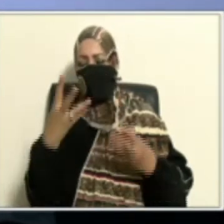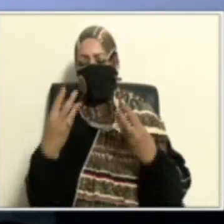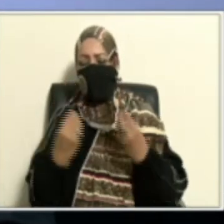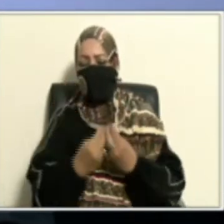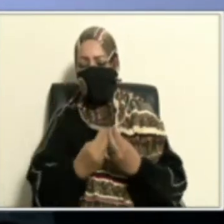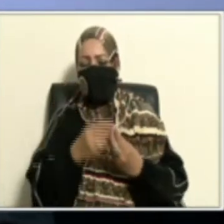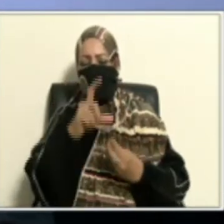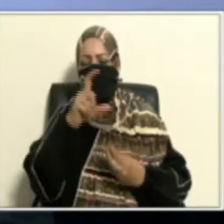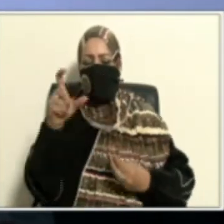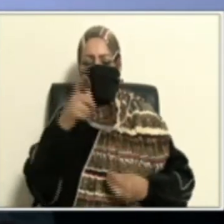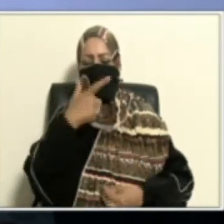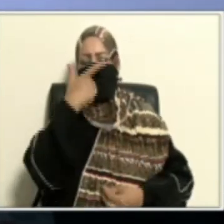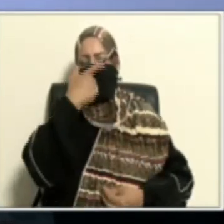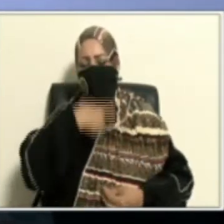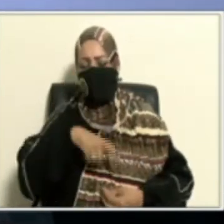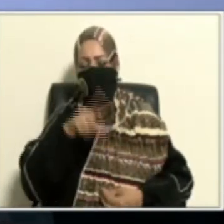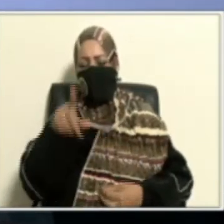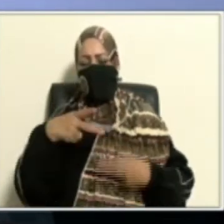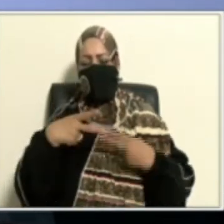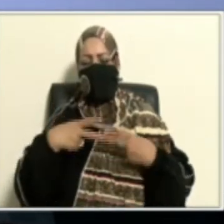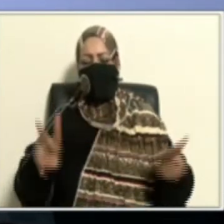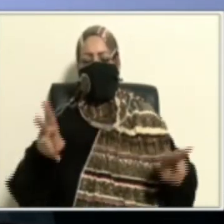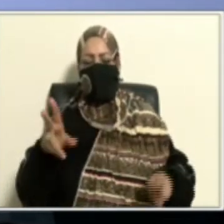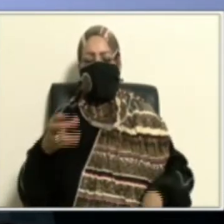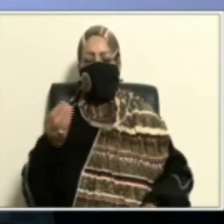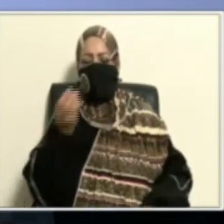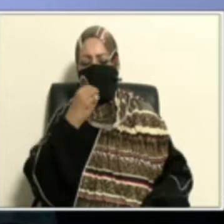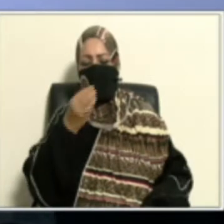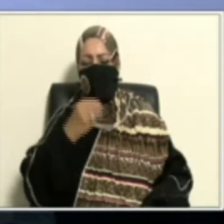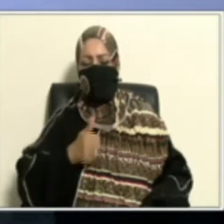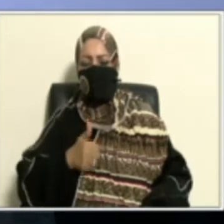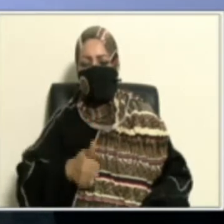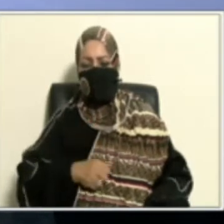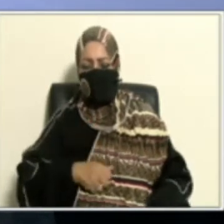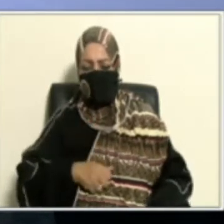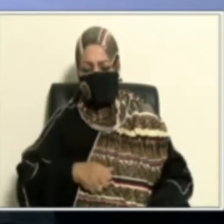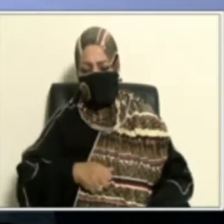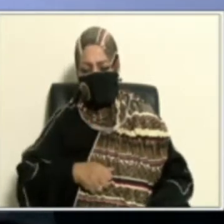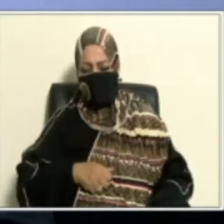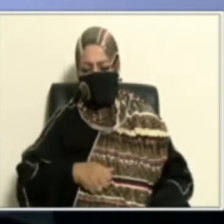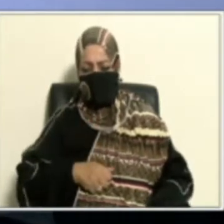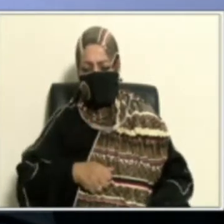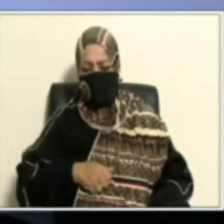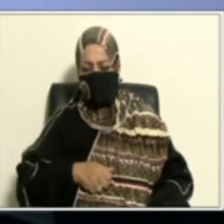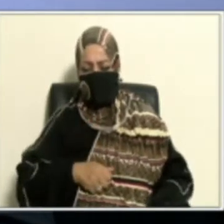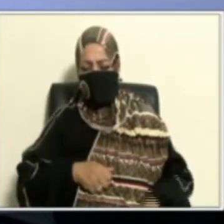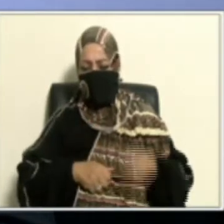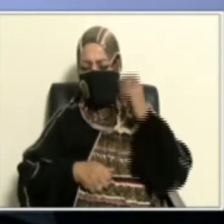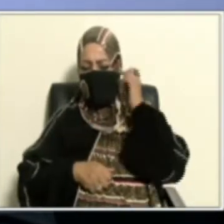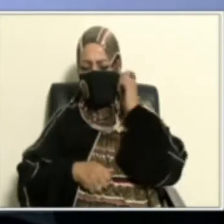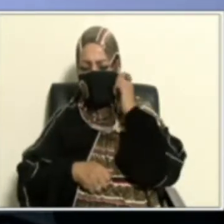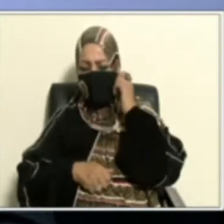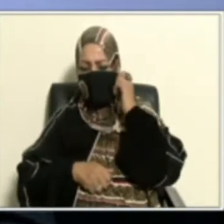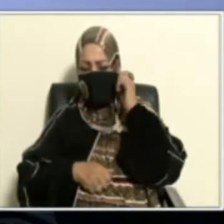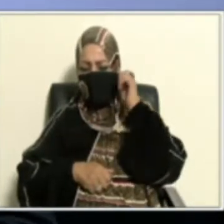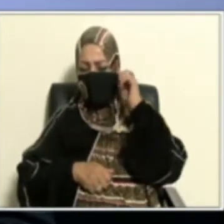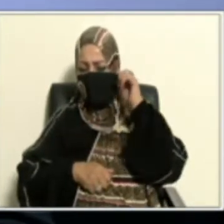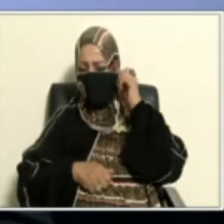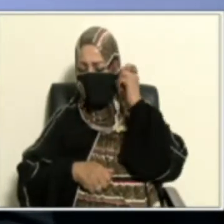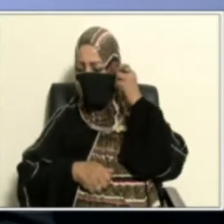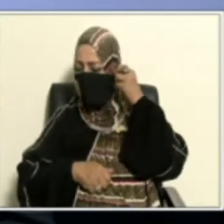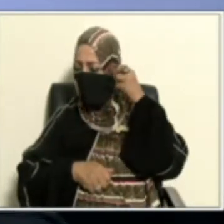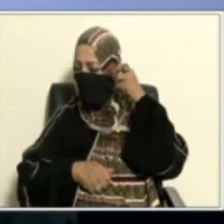الأخ عبد الله من طبرق قال صليت الظهر مسبوقا ثم فاتتني